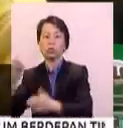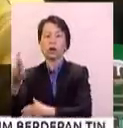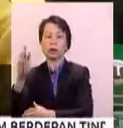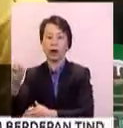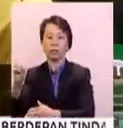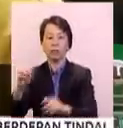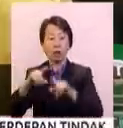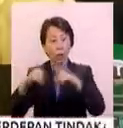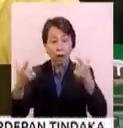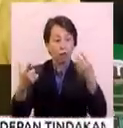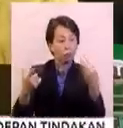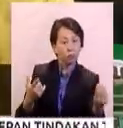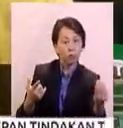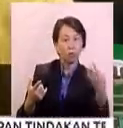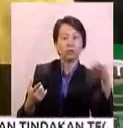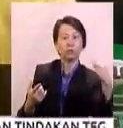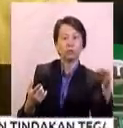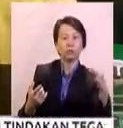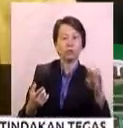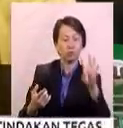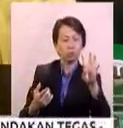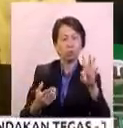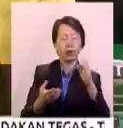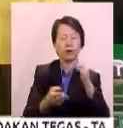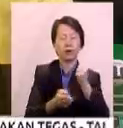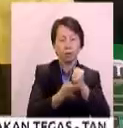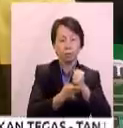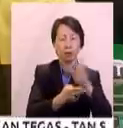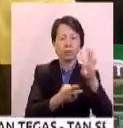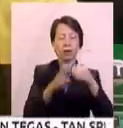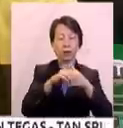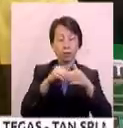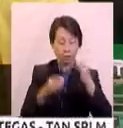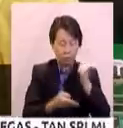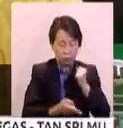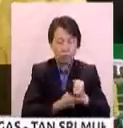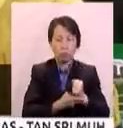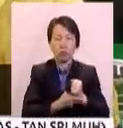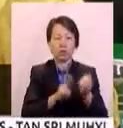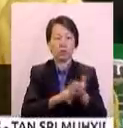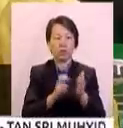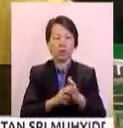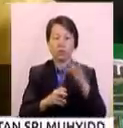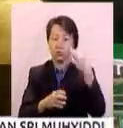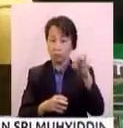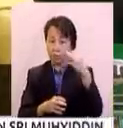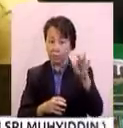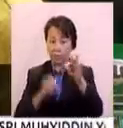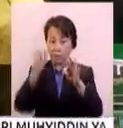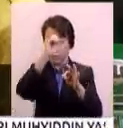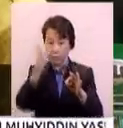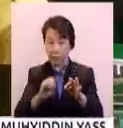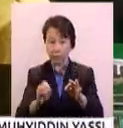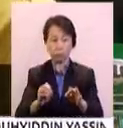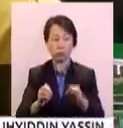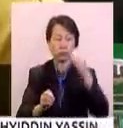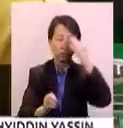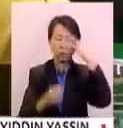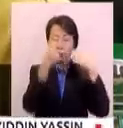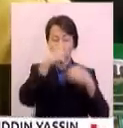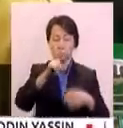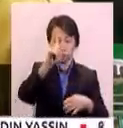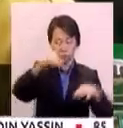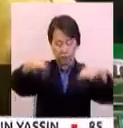terdapat perbezaan RM4 di sini dan kalau dikira penjimatannya adalah sebanyak 19% untuk satu